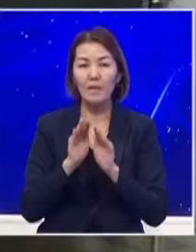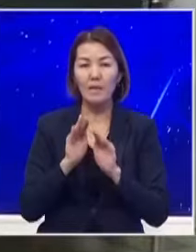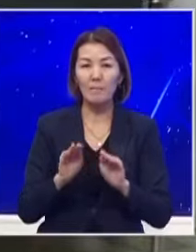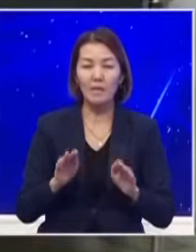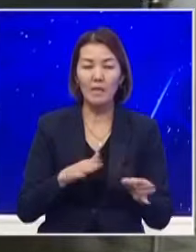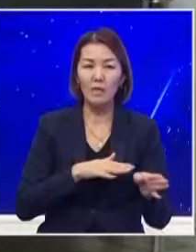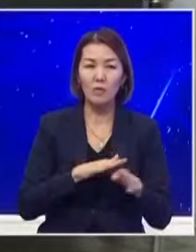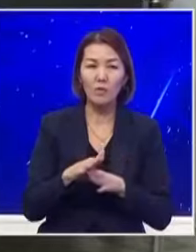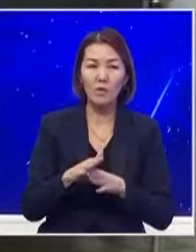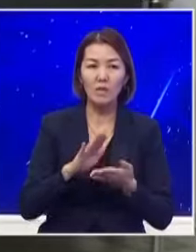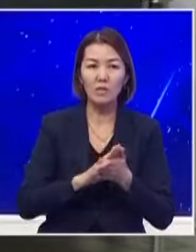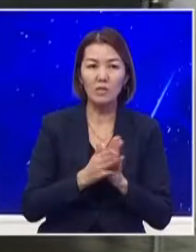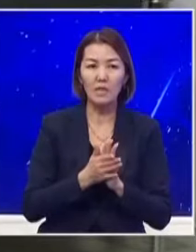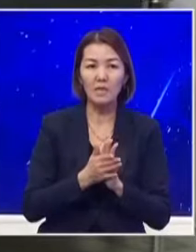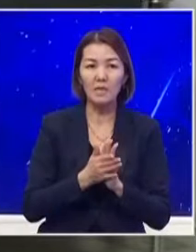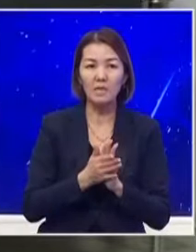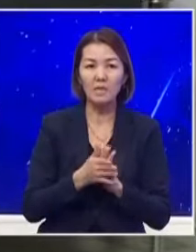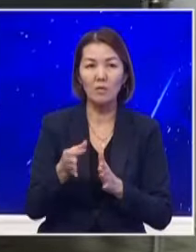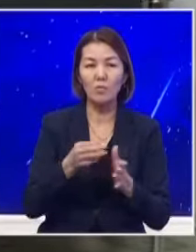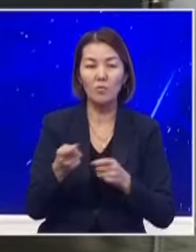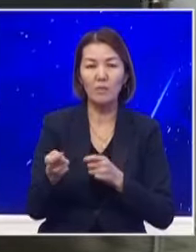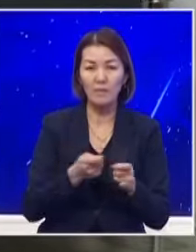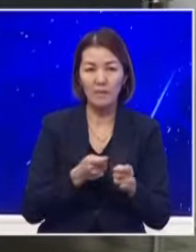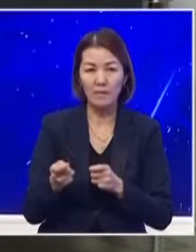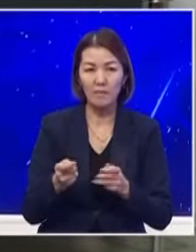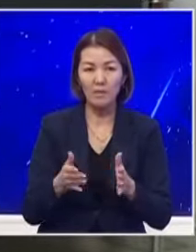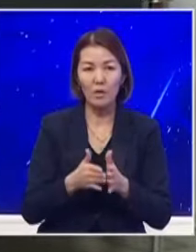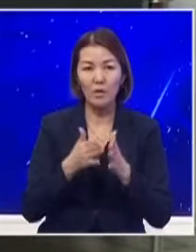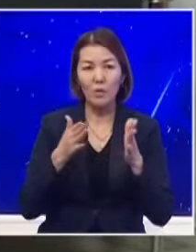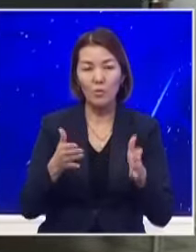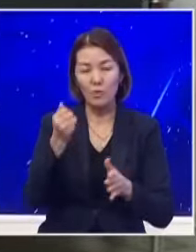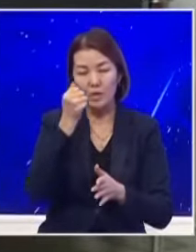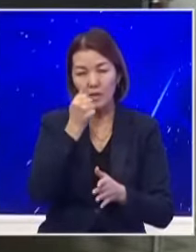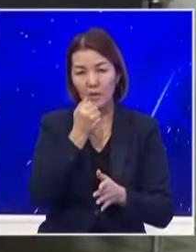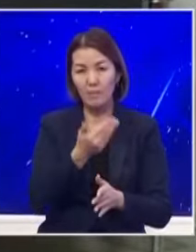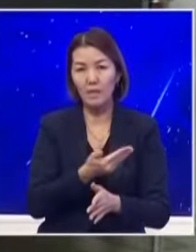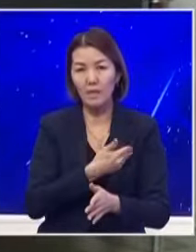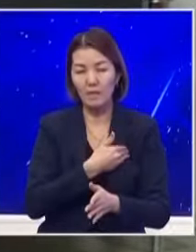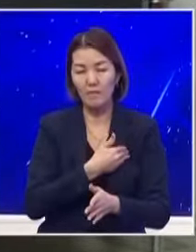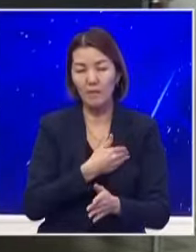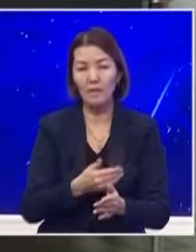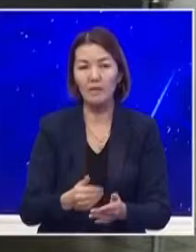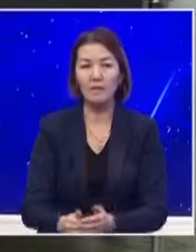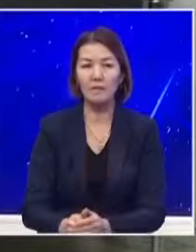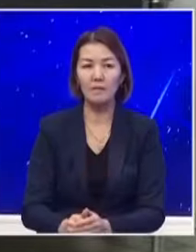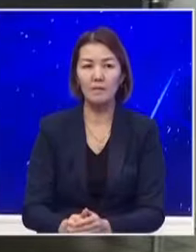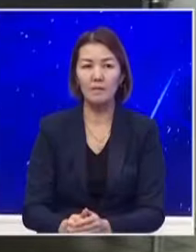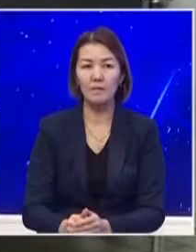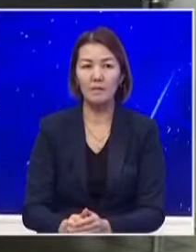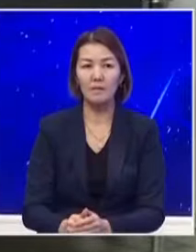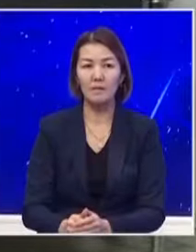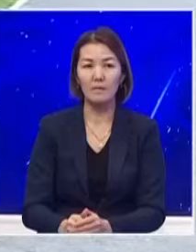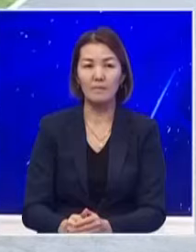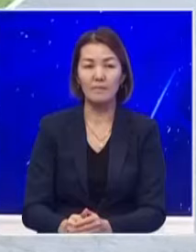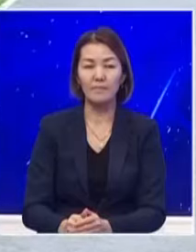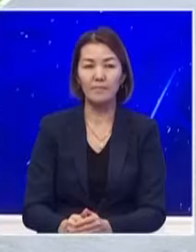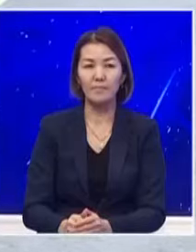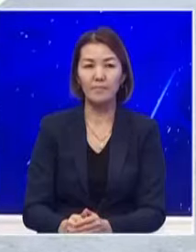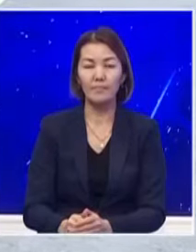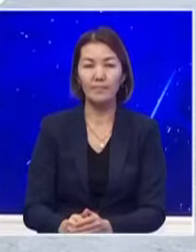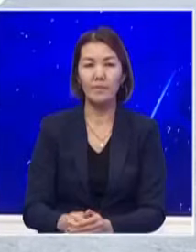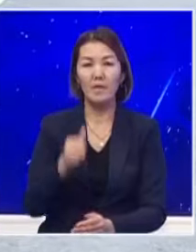толыққанды жағдай жасап отырған облыс әкімі Бейбіт Өксікбайұлына балалардың ата-аналары үлкен алғыстарын жолдауда. Айдың